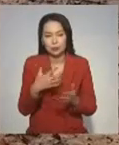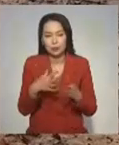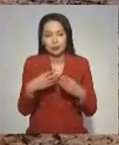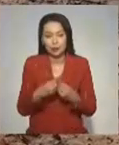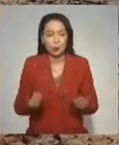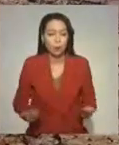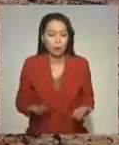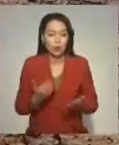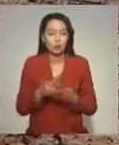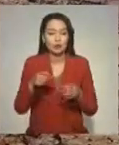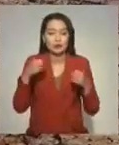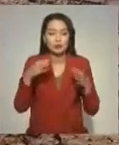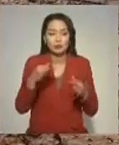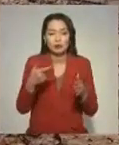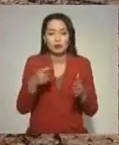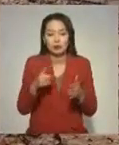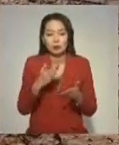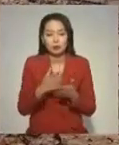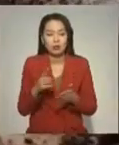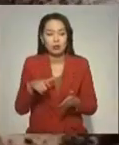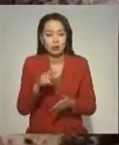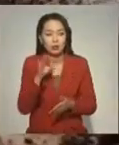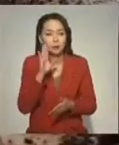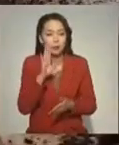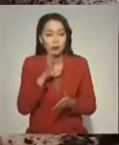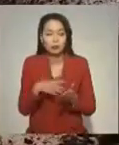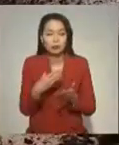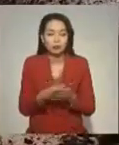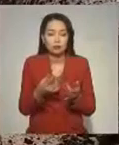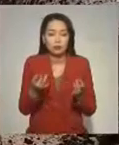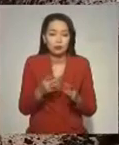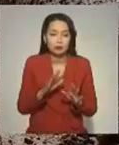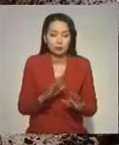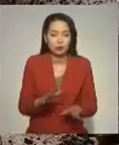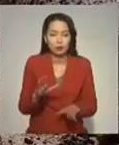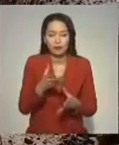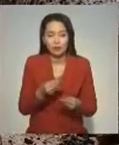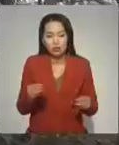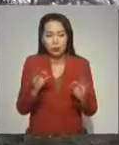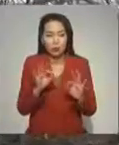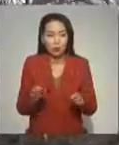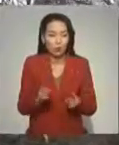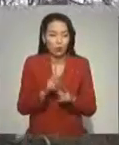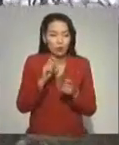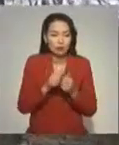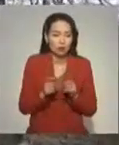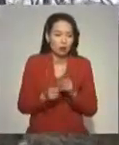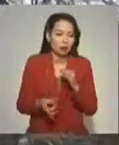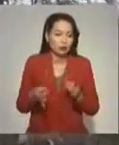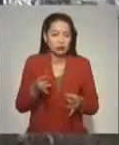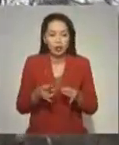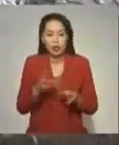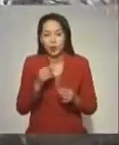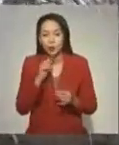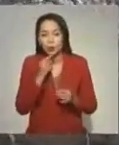только свет и газ. А вот дороги и питьевая вода до сих пор остаются для местных роскошью. Весной и осенью дорога больше напоминает полосу препятствий. В